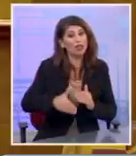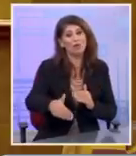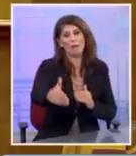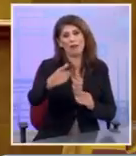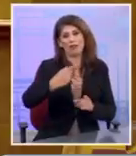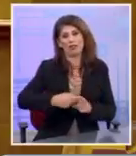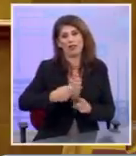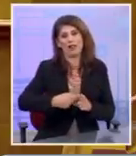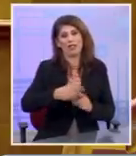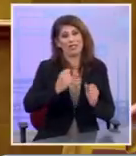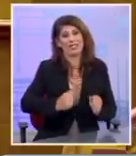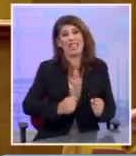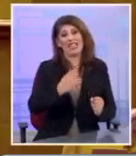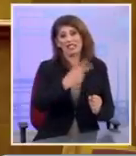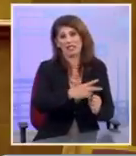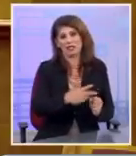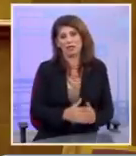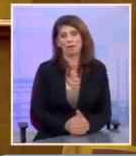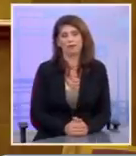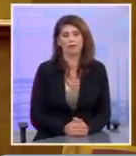τόπου.